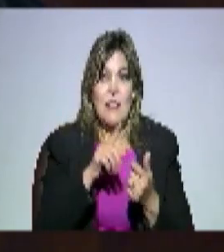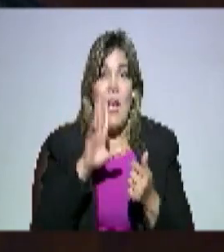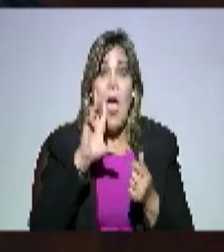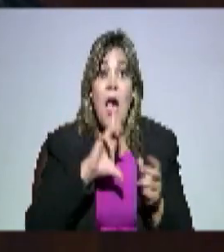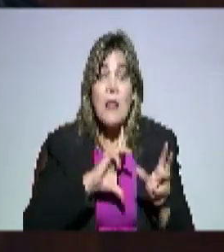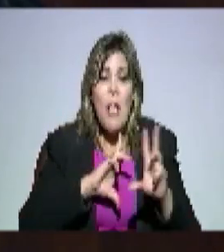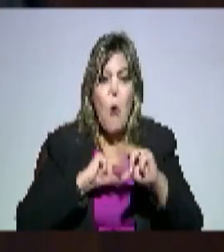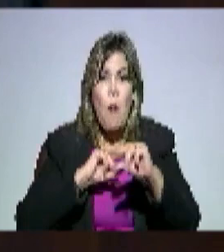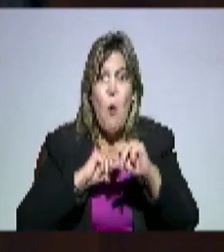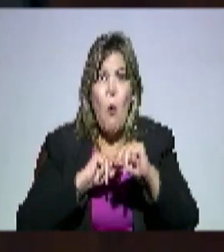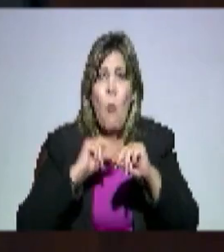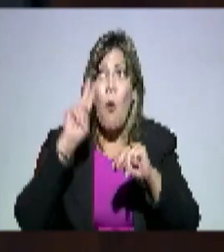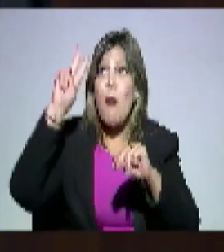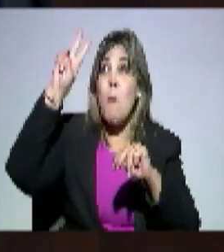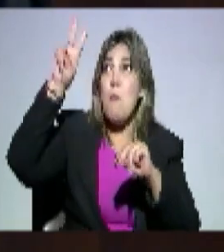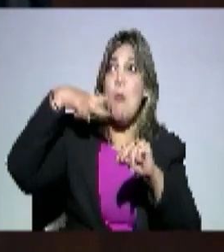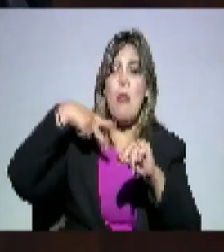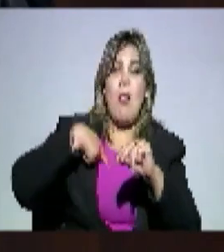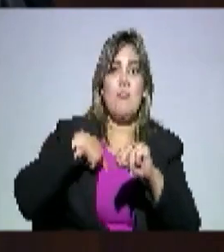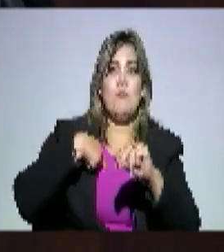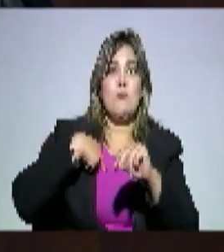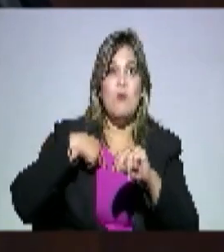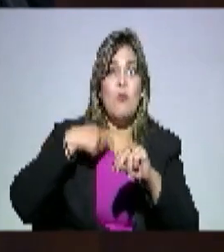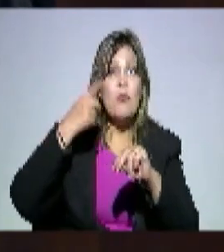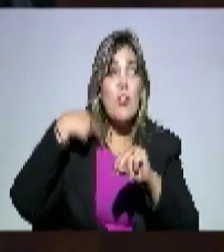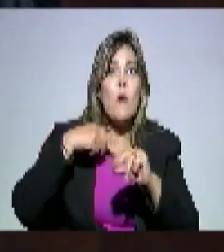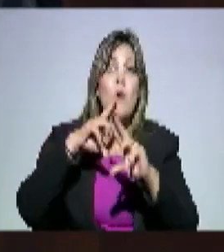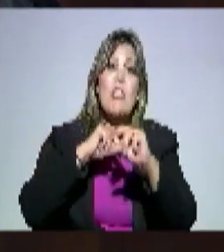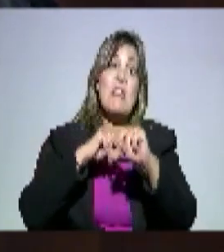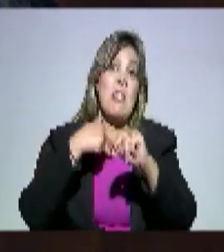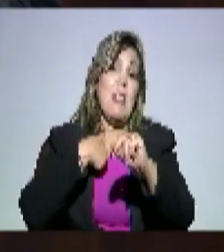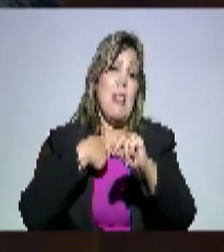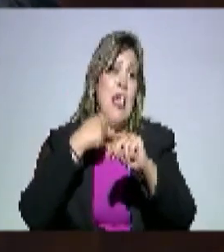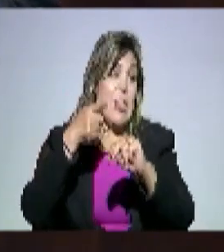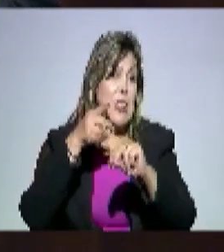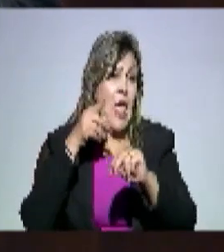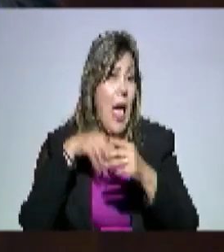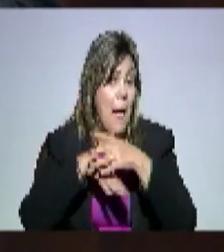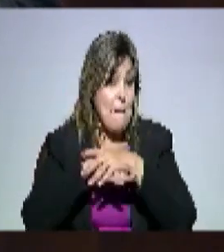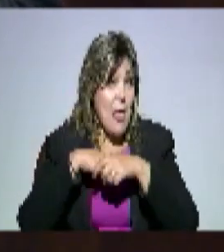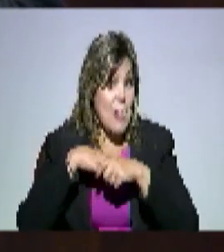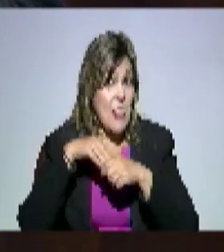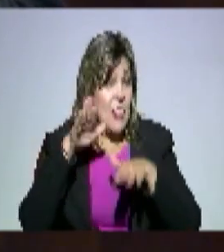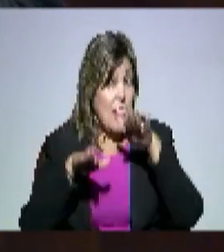حق من حقوق ربنا لانه هو الوحيد الديان وبنقول عليه الديان